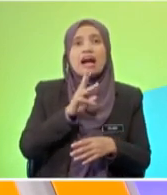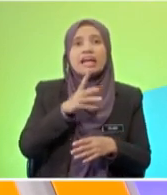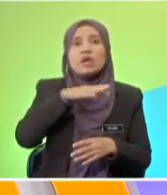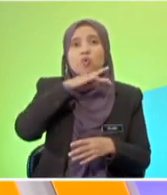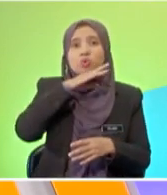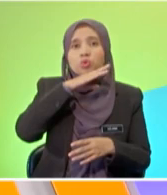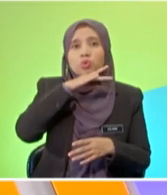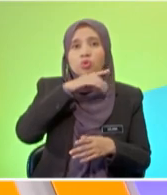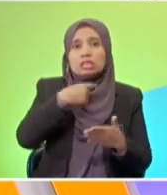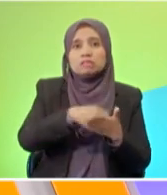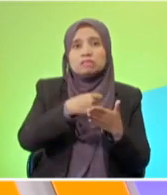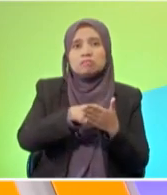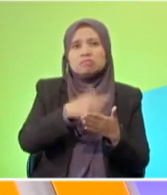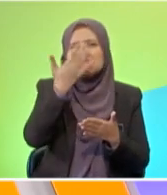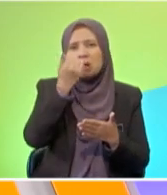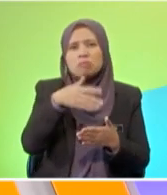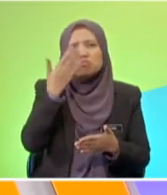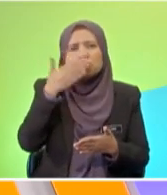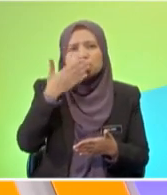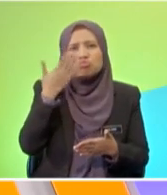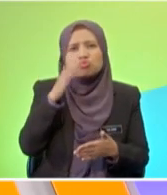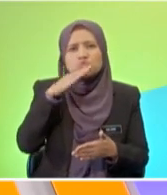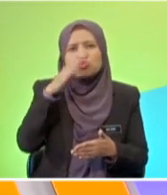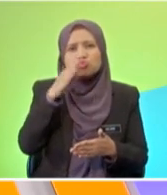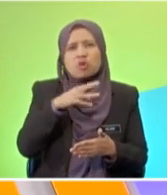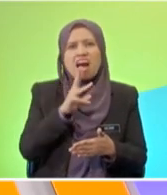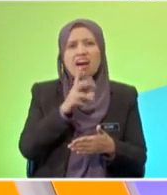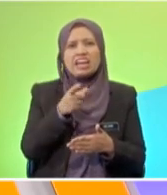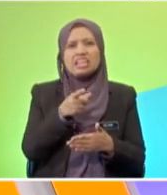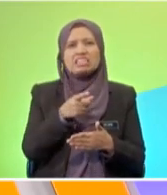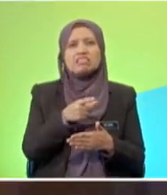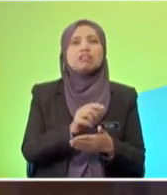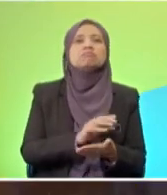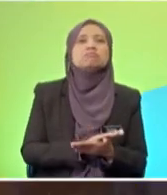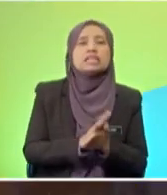kita dekat rumah Ih kenapa bau ayam sini ah kebetulan